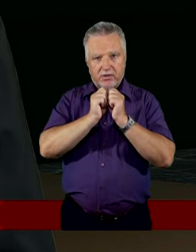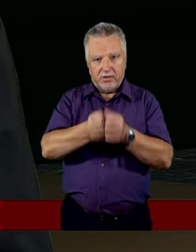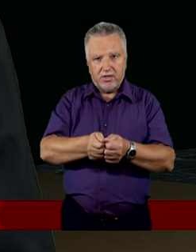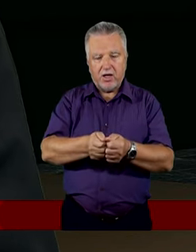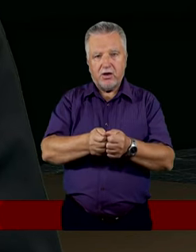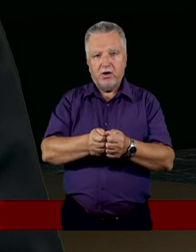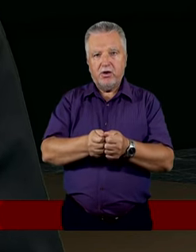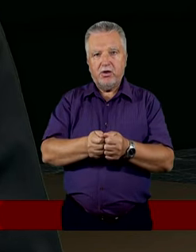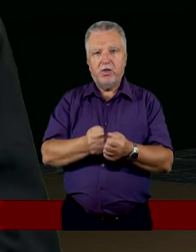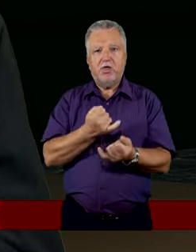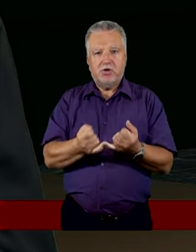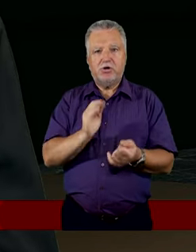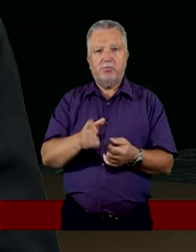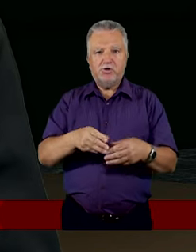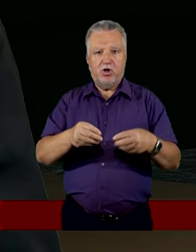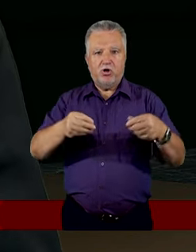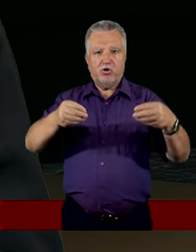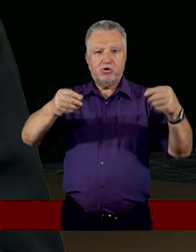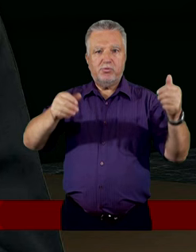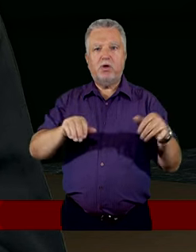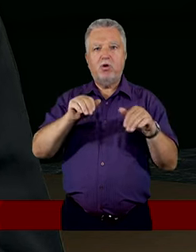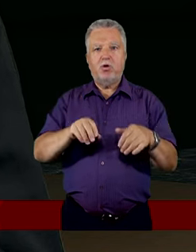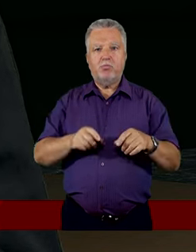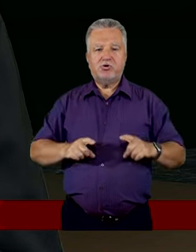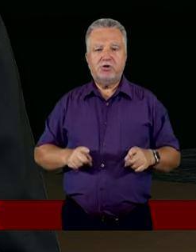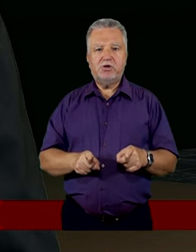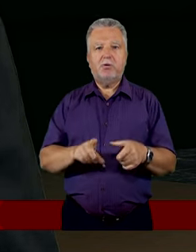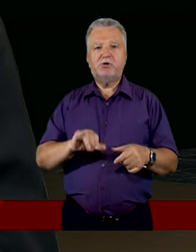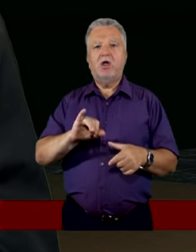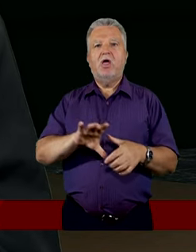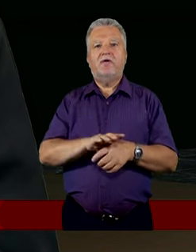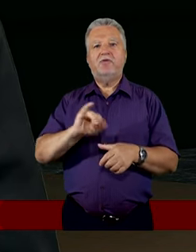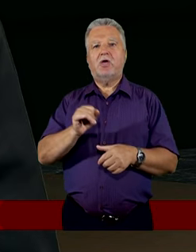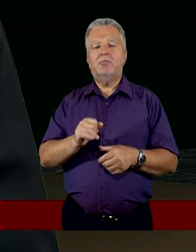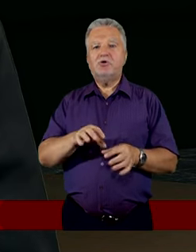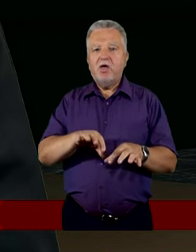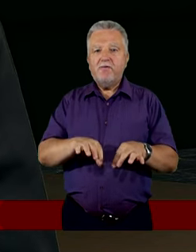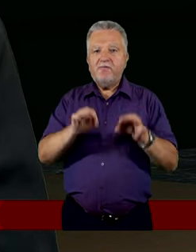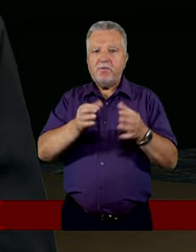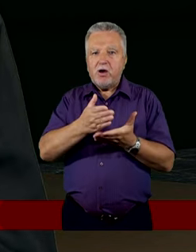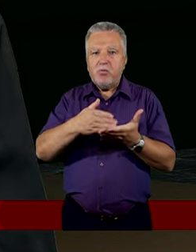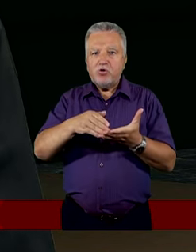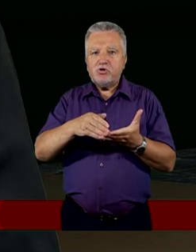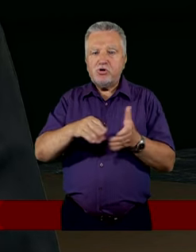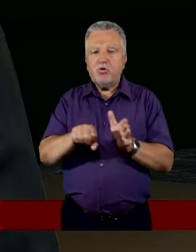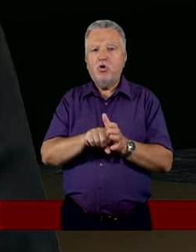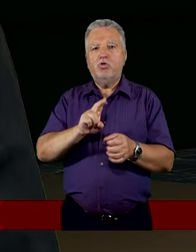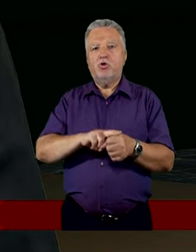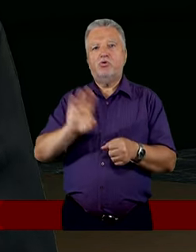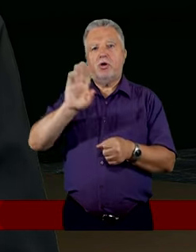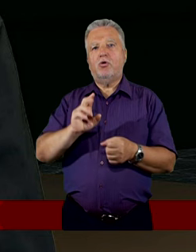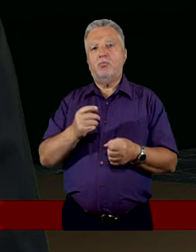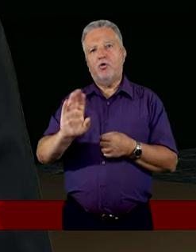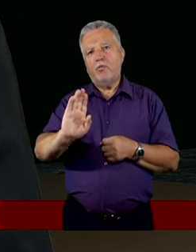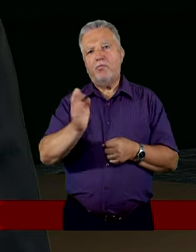który może rozwijać i jeżeli on będzie go rozwijał, no to może działać w jakimś wybranym odcinku, do którego Pan Bóg go